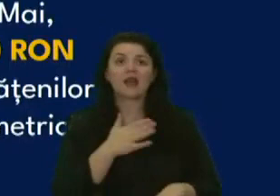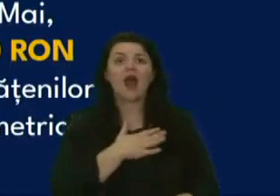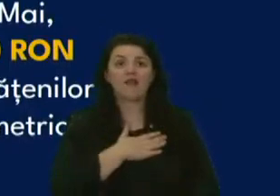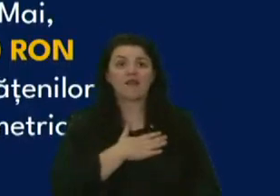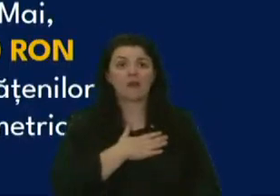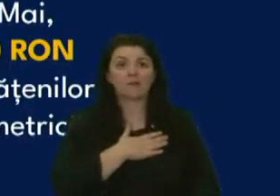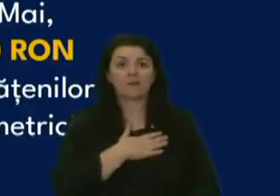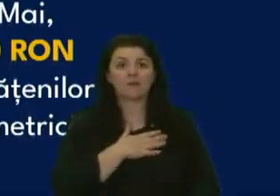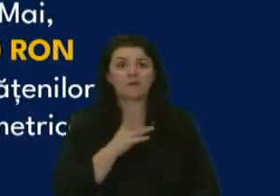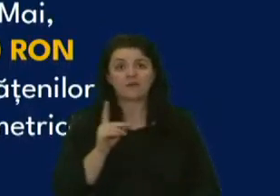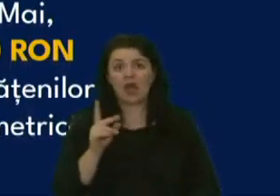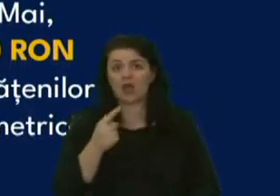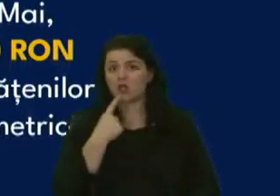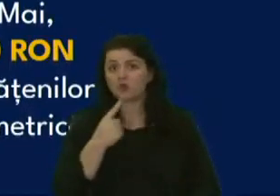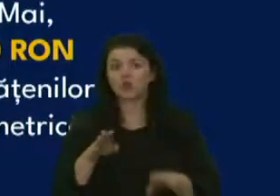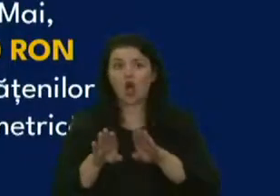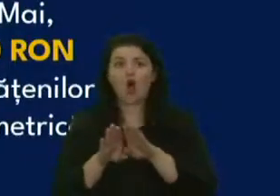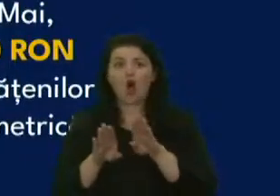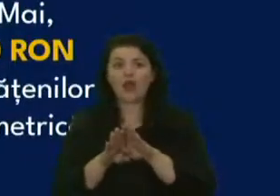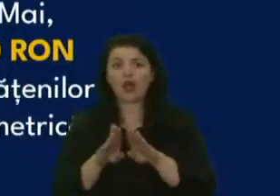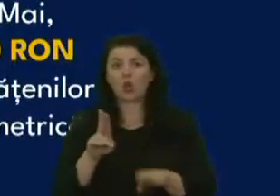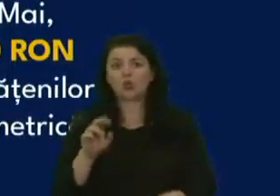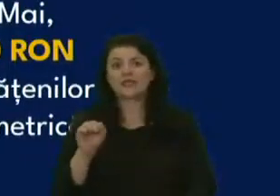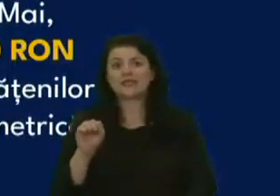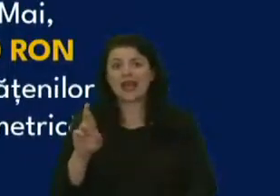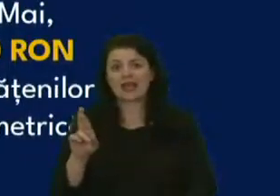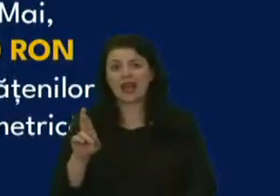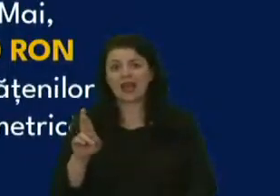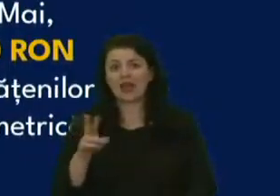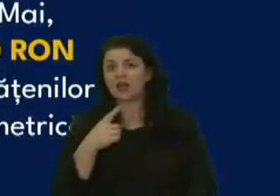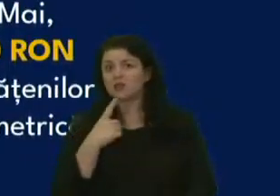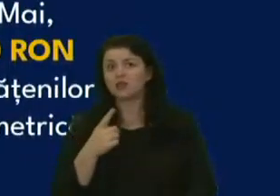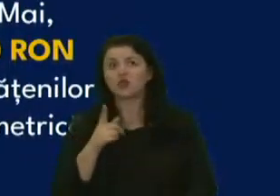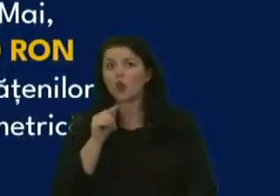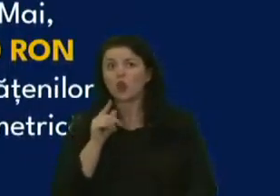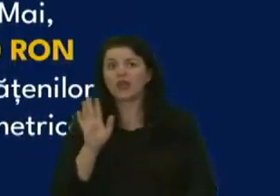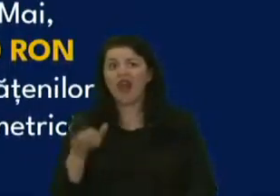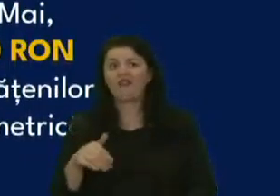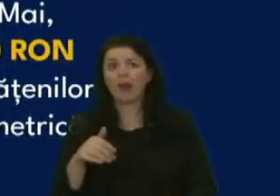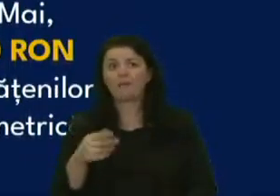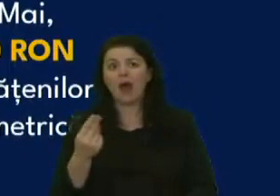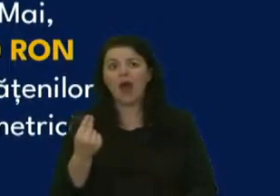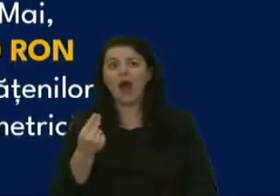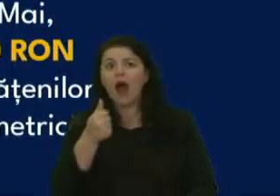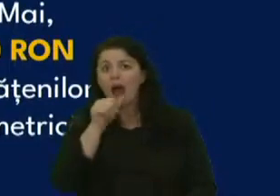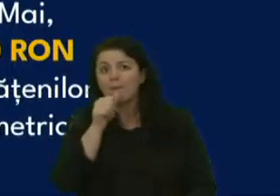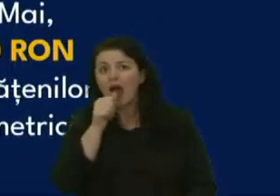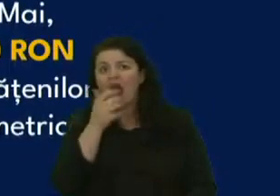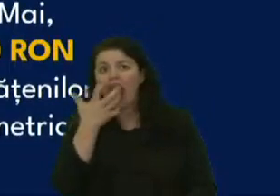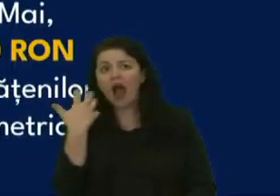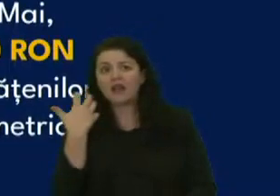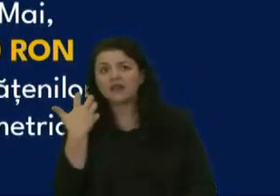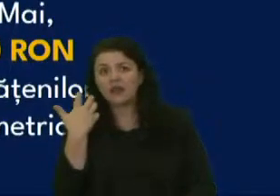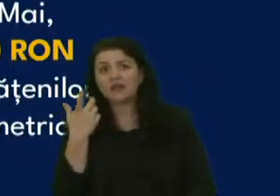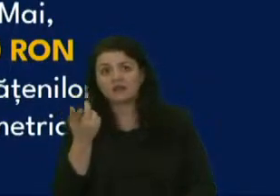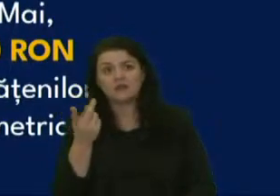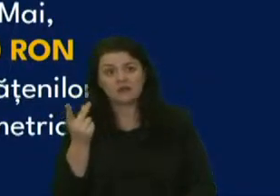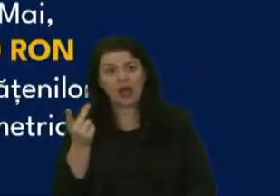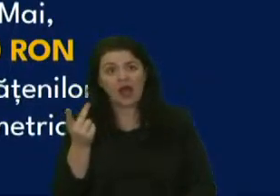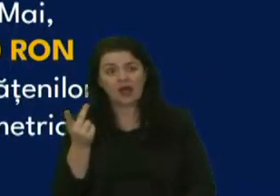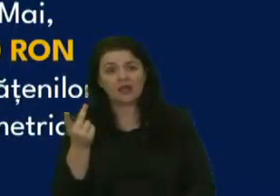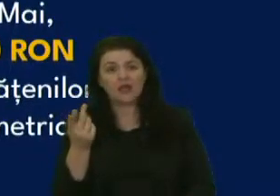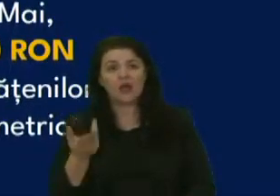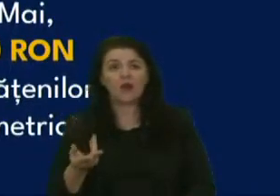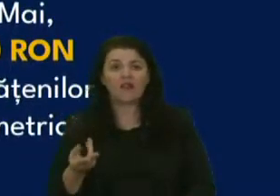apreciat propunerea colegului Ăă de la usr care spun Hai să vedem unde avem alea apă caldă totuși să știți că e prinsă